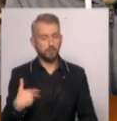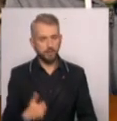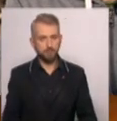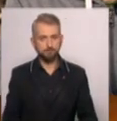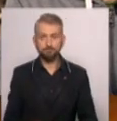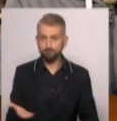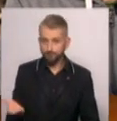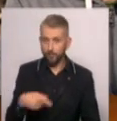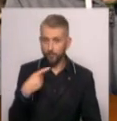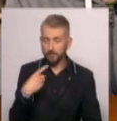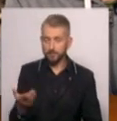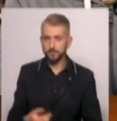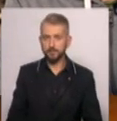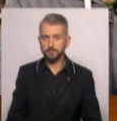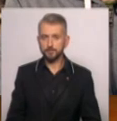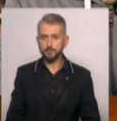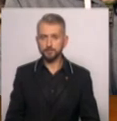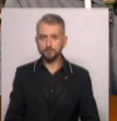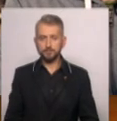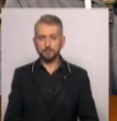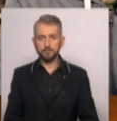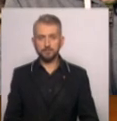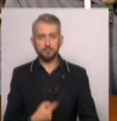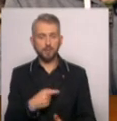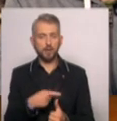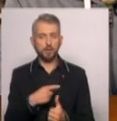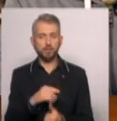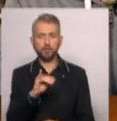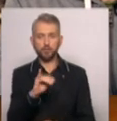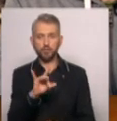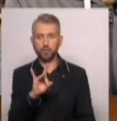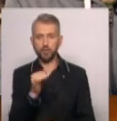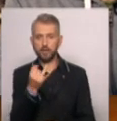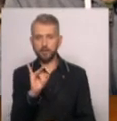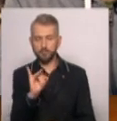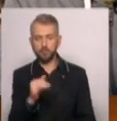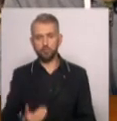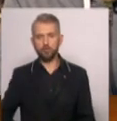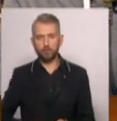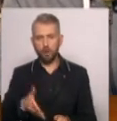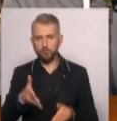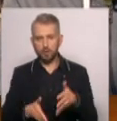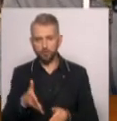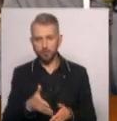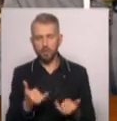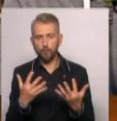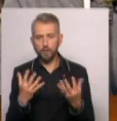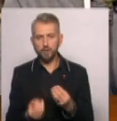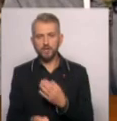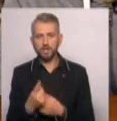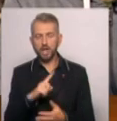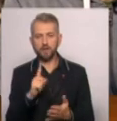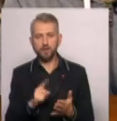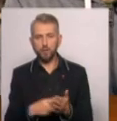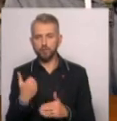в ефірі, прошу, говоріть. Меня зовут Юрий, проживаю на Оболоне. На сегодняшний день возникает вопрос,